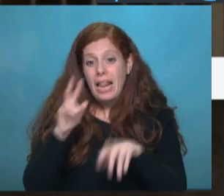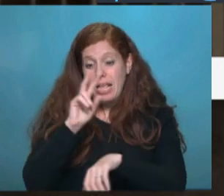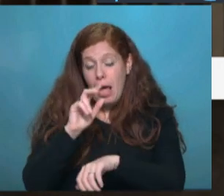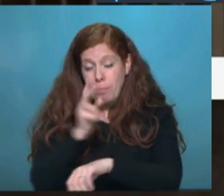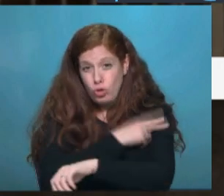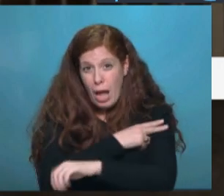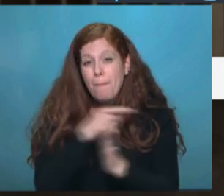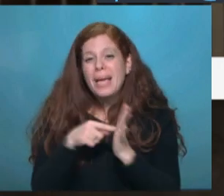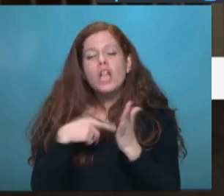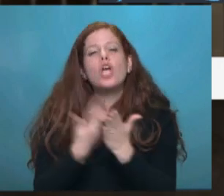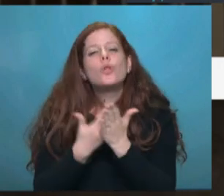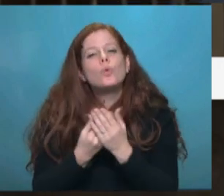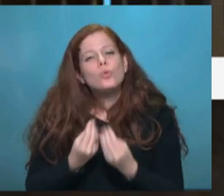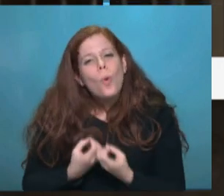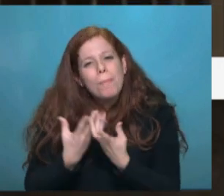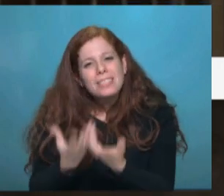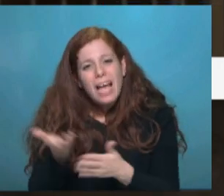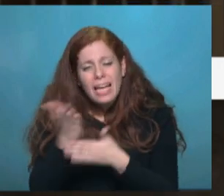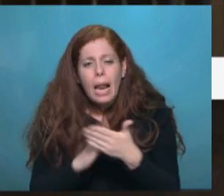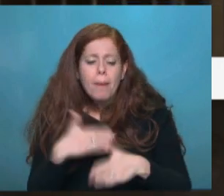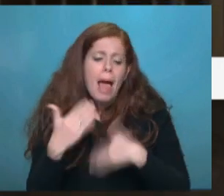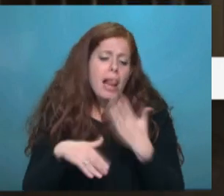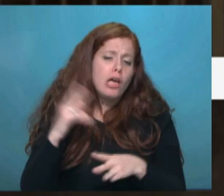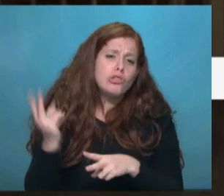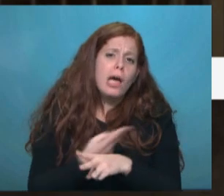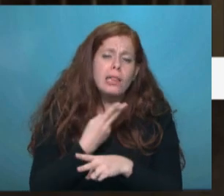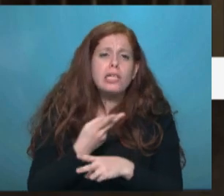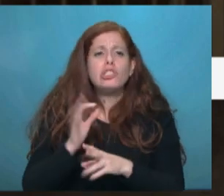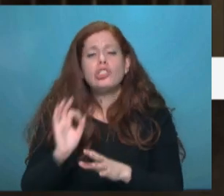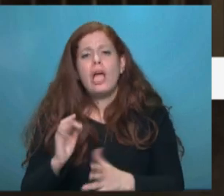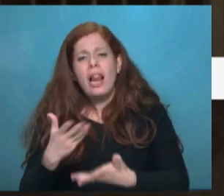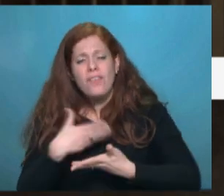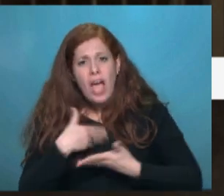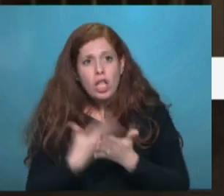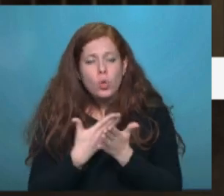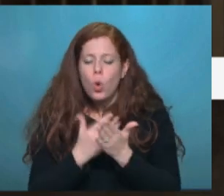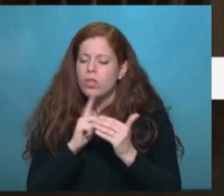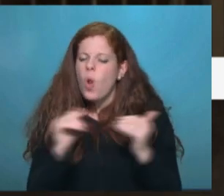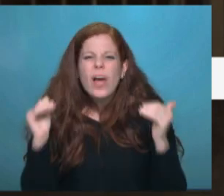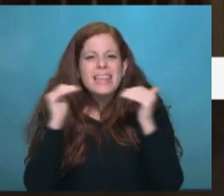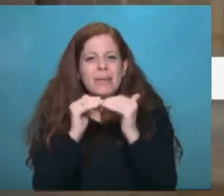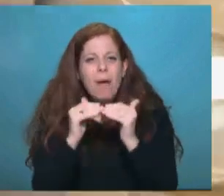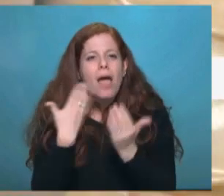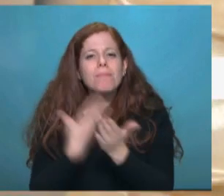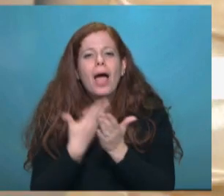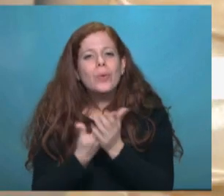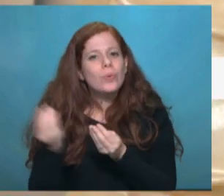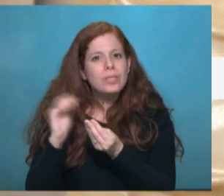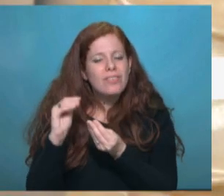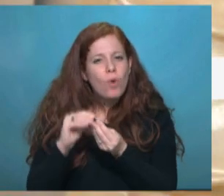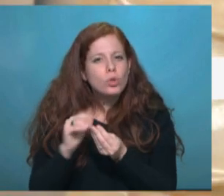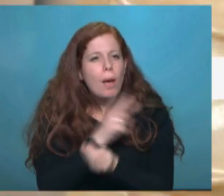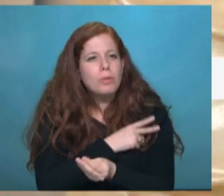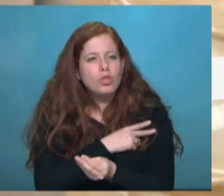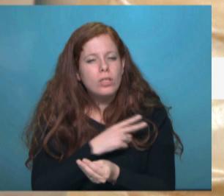שהוא מסר כחלק מההליך השגרתי של גביית עדויות מבני המשפחה לא התיישבה עם ראיות נוספות שהמשטרה